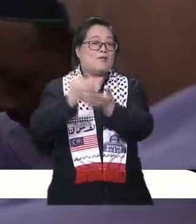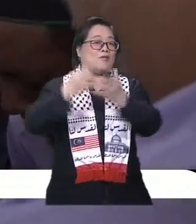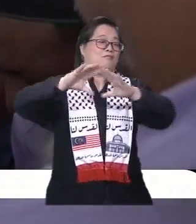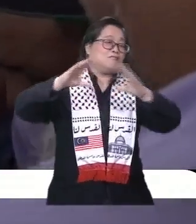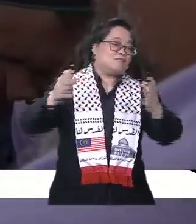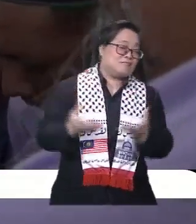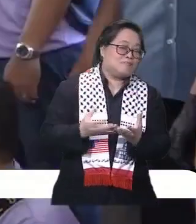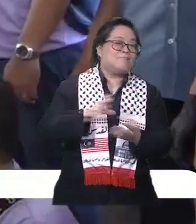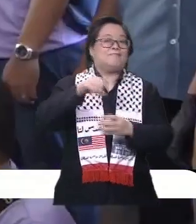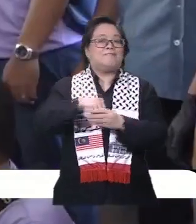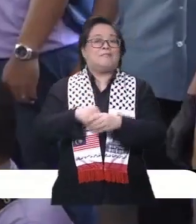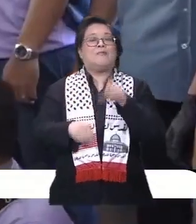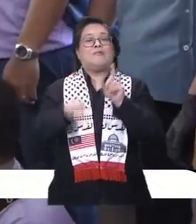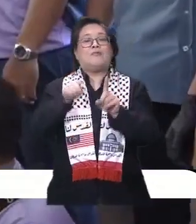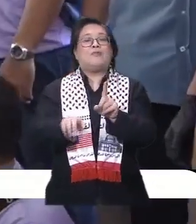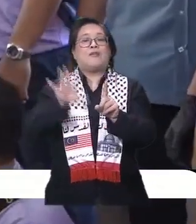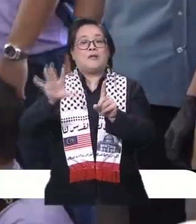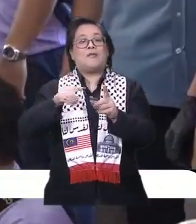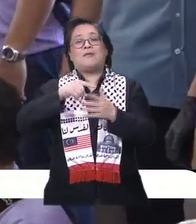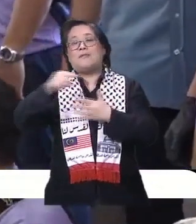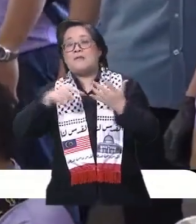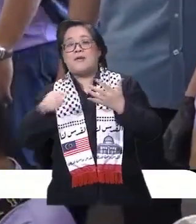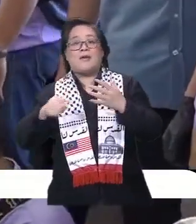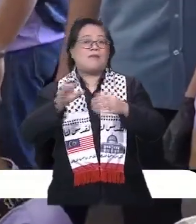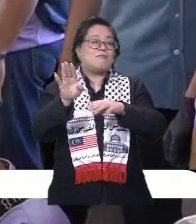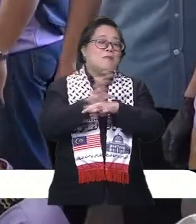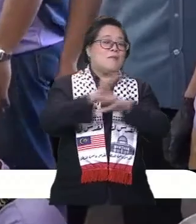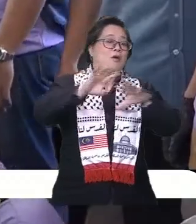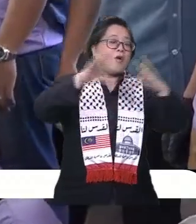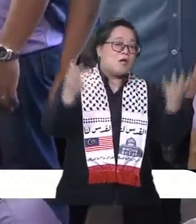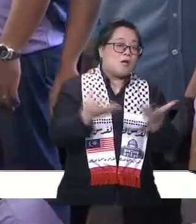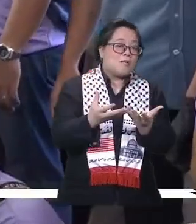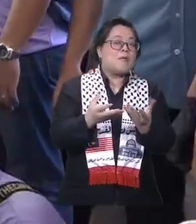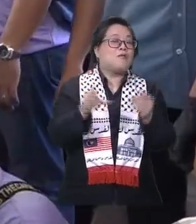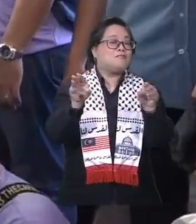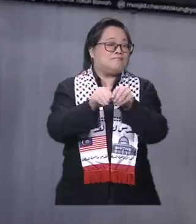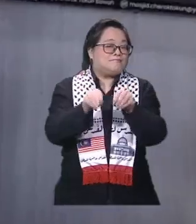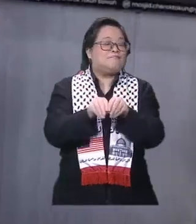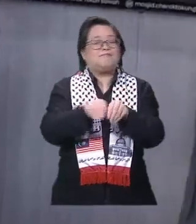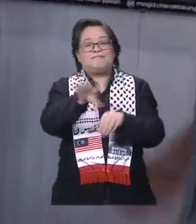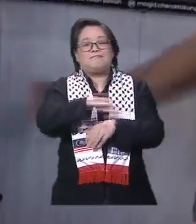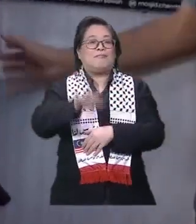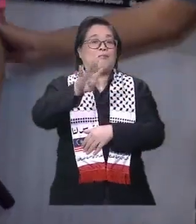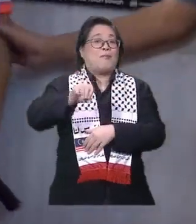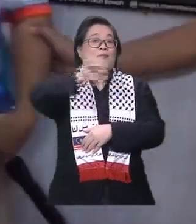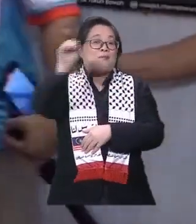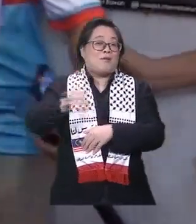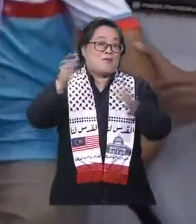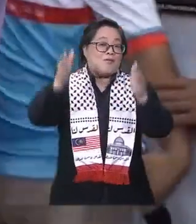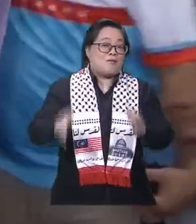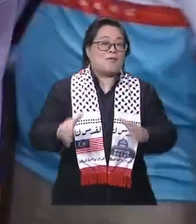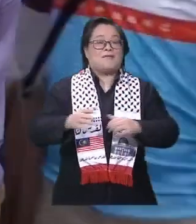global, merangkumi 1/5 daripada perdagangan global dengan populasi sekitar 40% penduduk dunia.